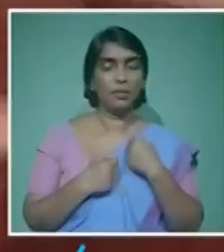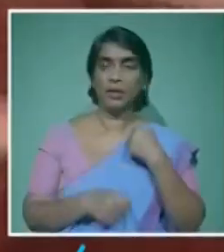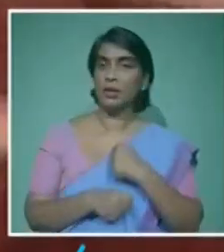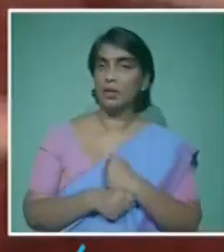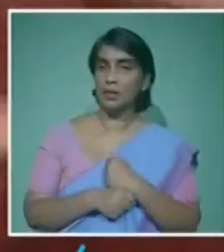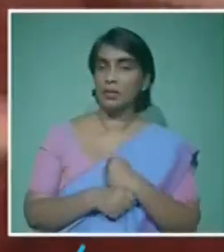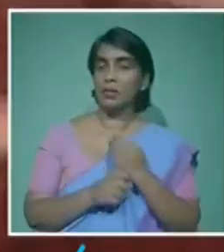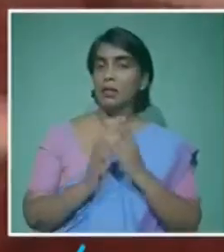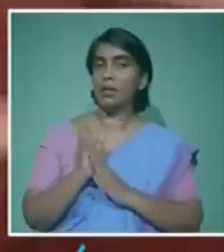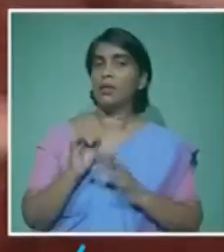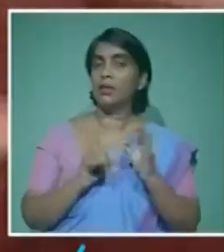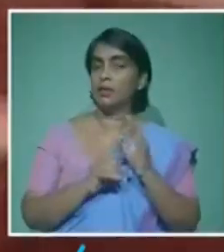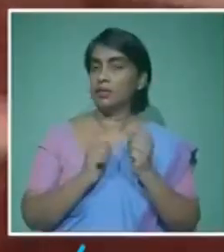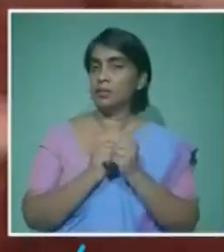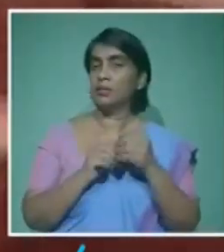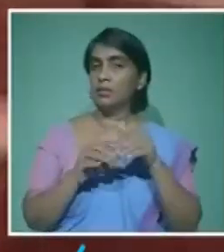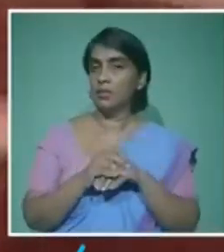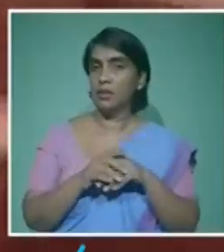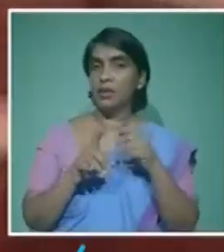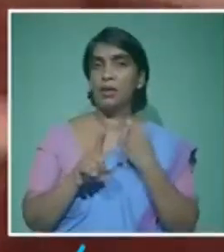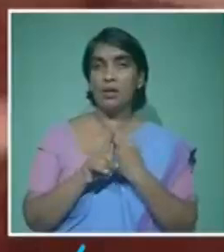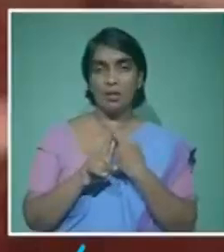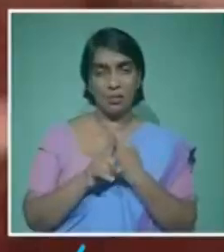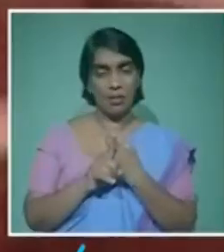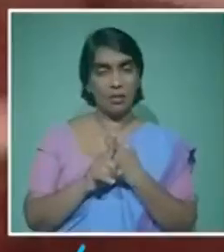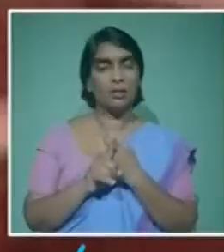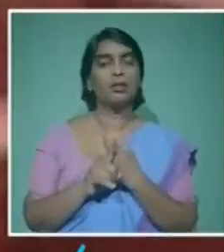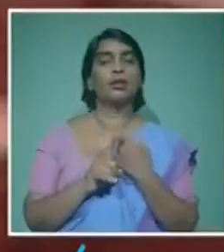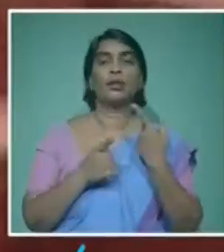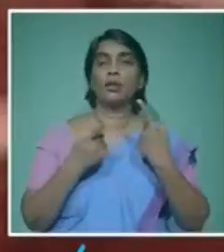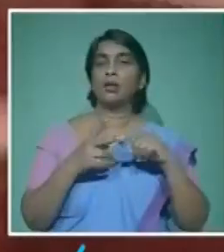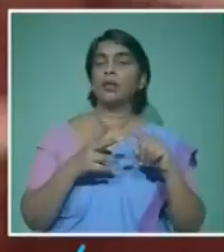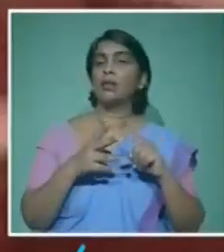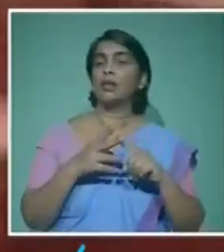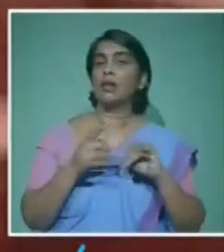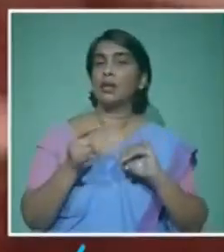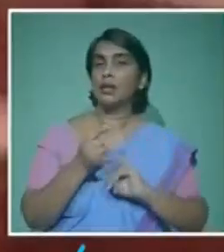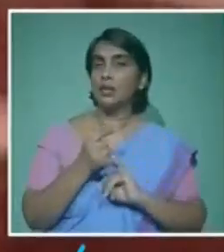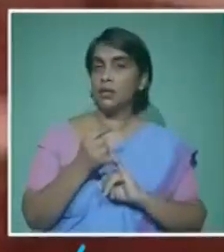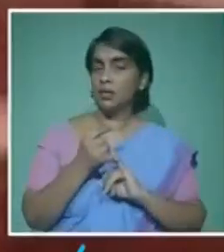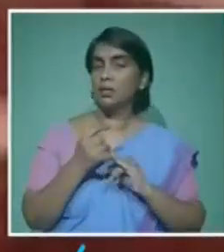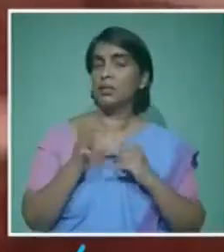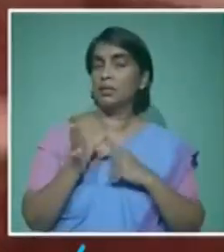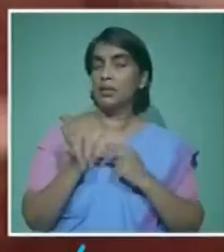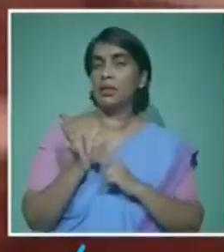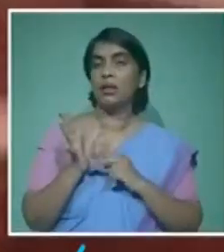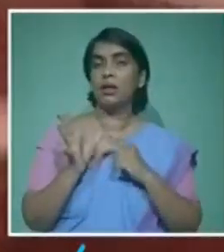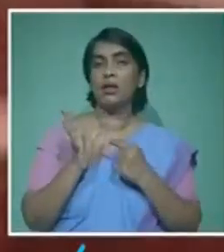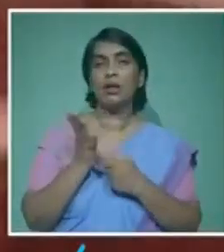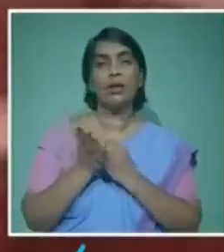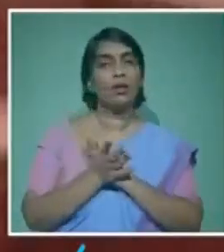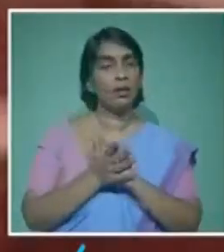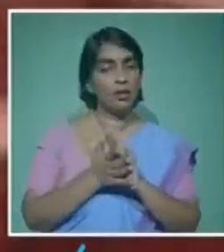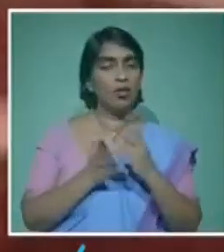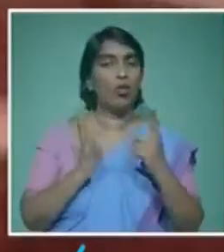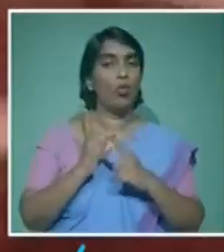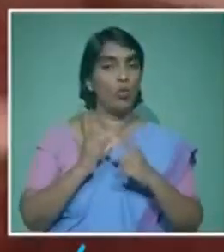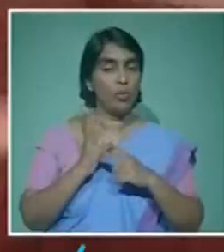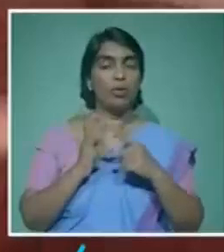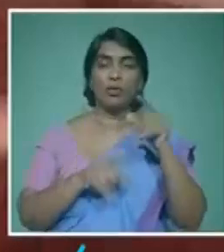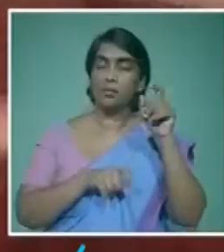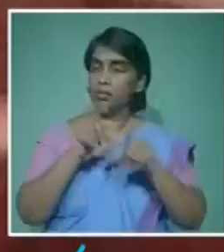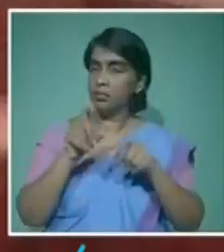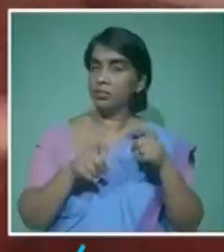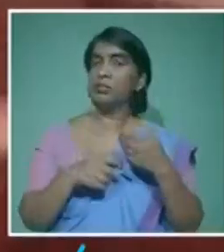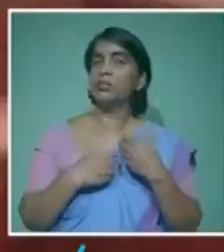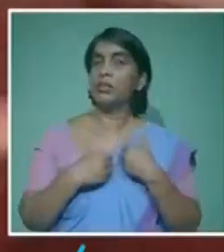கௌரவ காஞ்சன விஜயசேகர கௌரவ உப்புல் சானக ஆகியோருக்கும் கடல் தொழில் அமைச்சின் செயலாளர் திருமதி இந்து ரத்நாயக்க